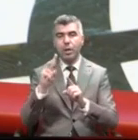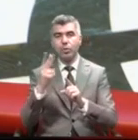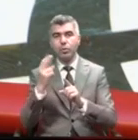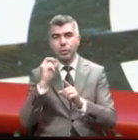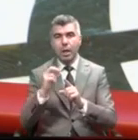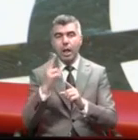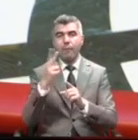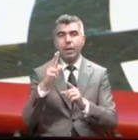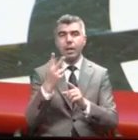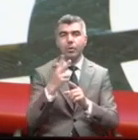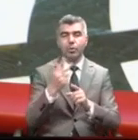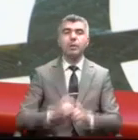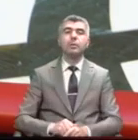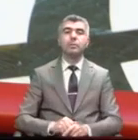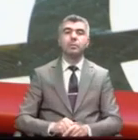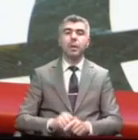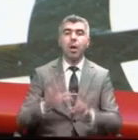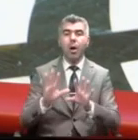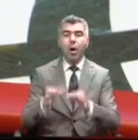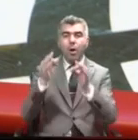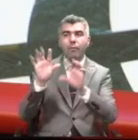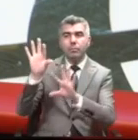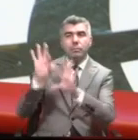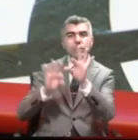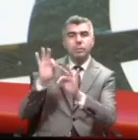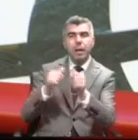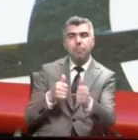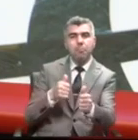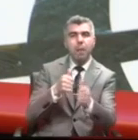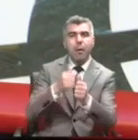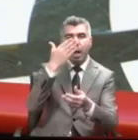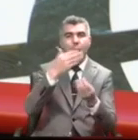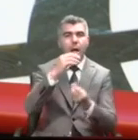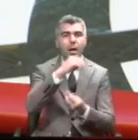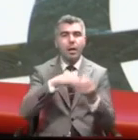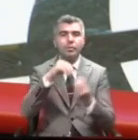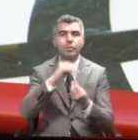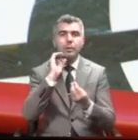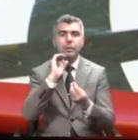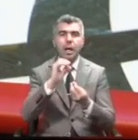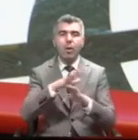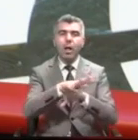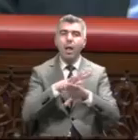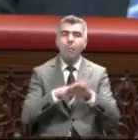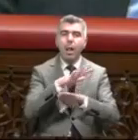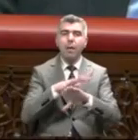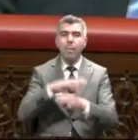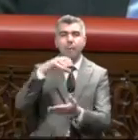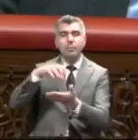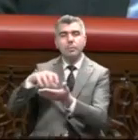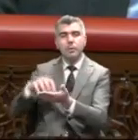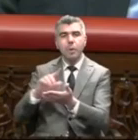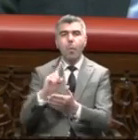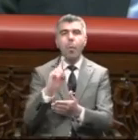2023 انتقال المؤثرين ومرافقين الحجاج حسب حصه كل عماله او اقليم بمعدل